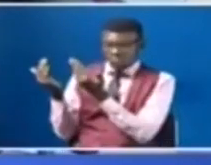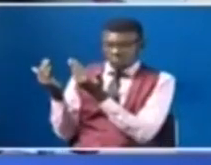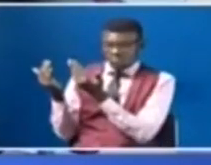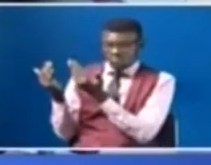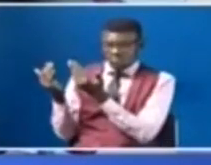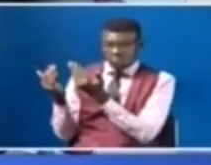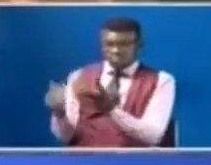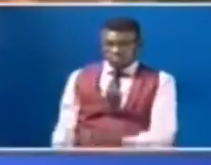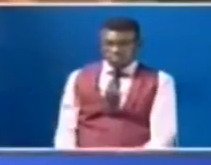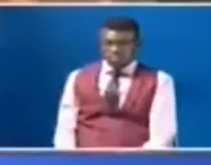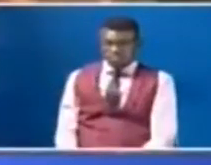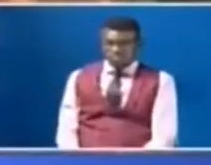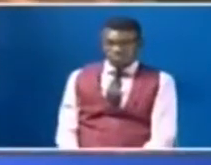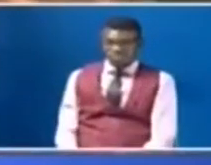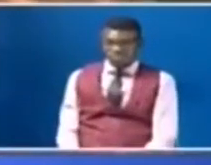Miti.